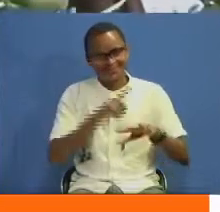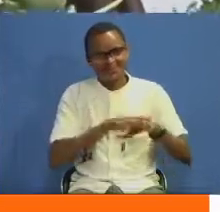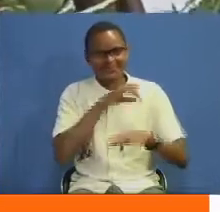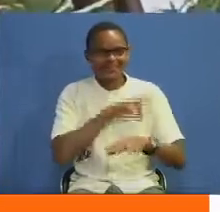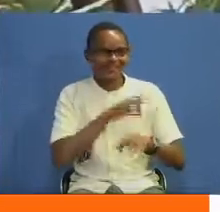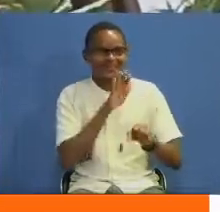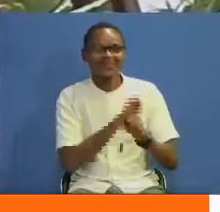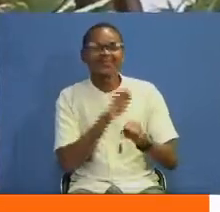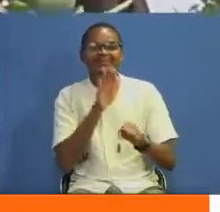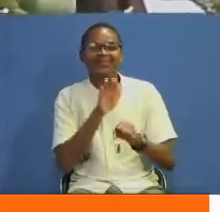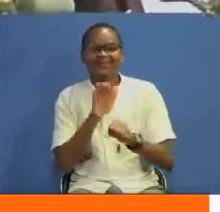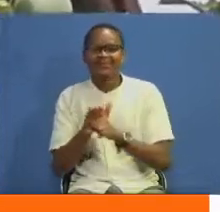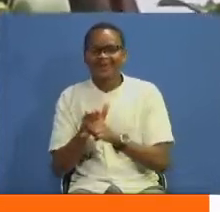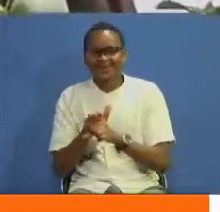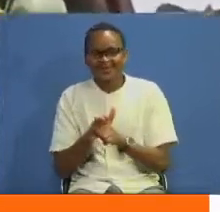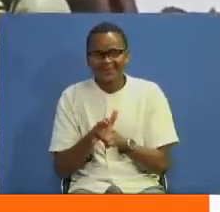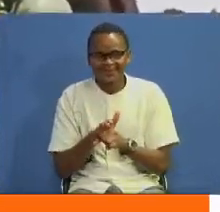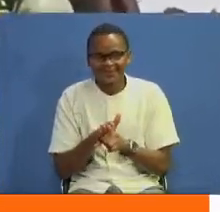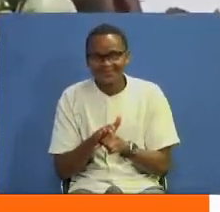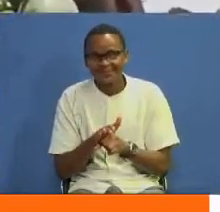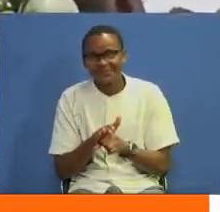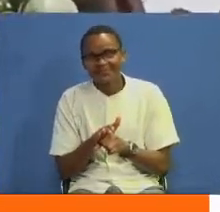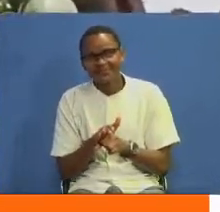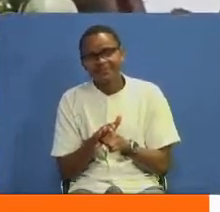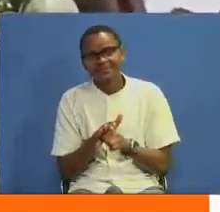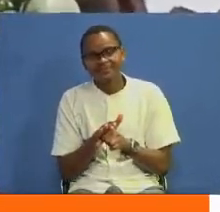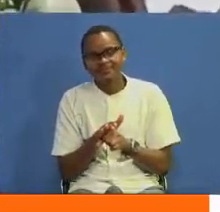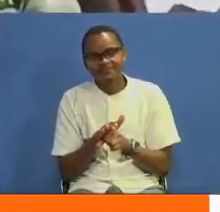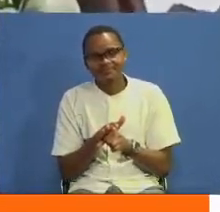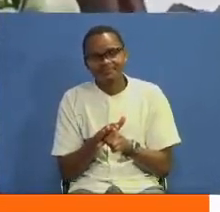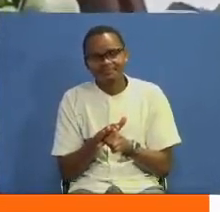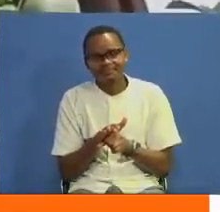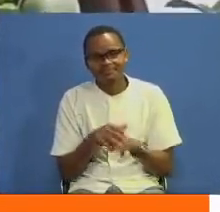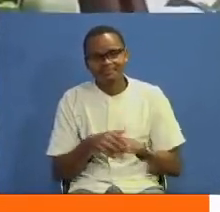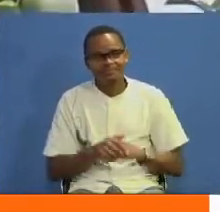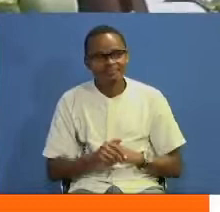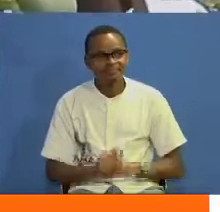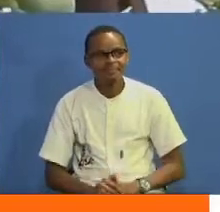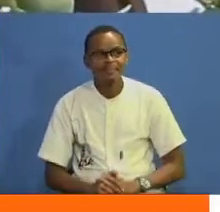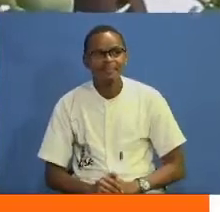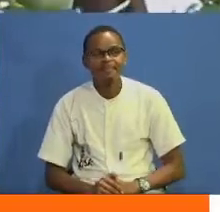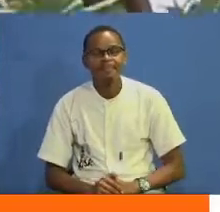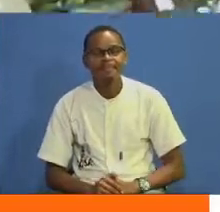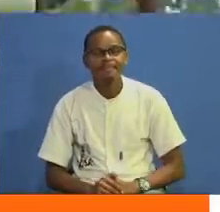faida kubwa. Isabel Mwangi, Runinga ya KU.